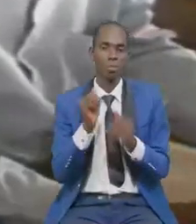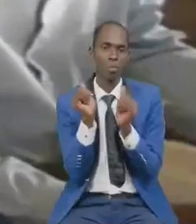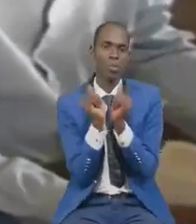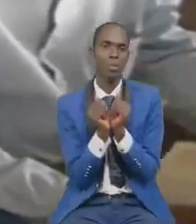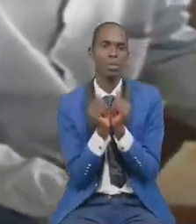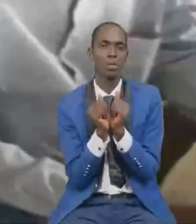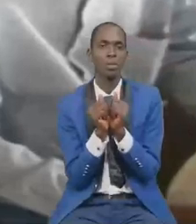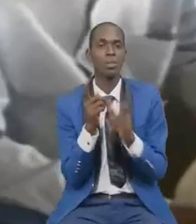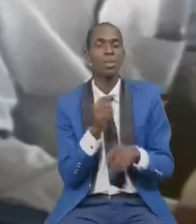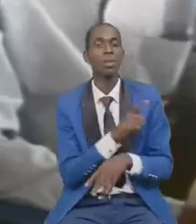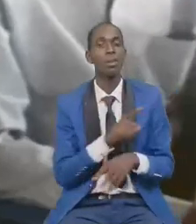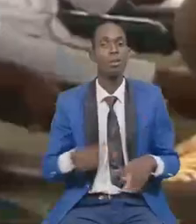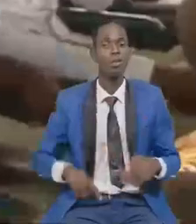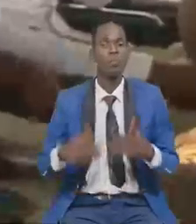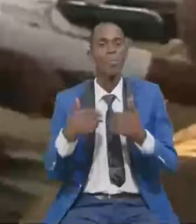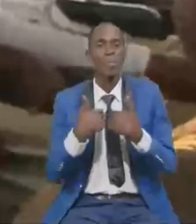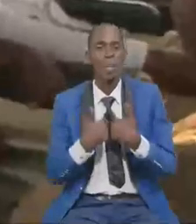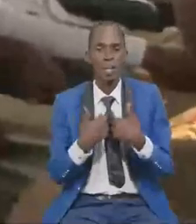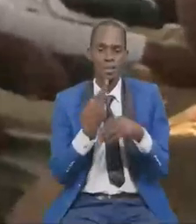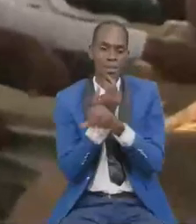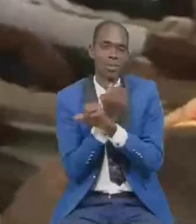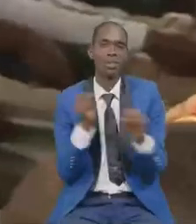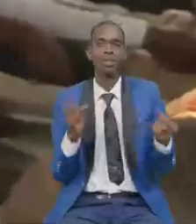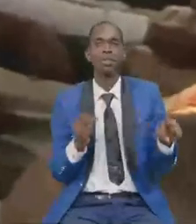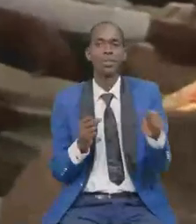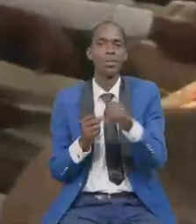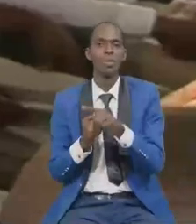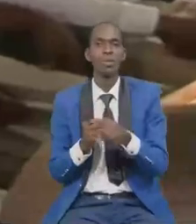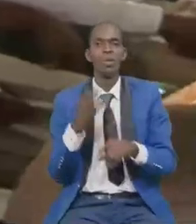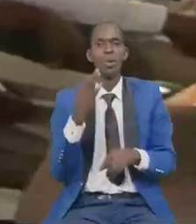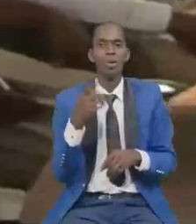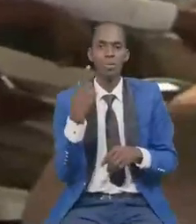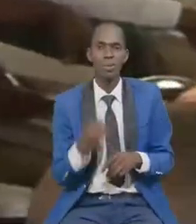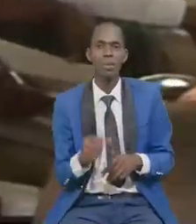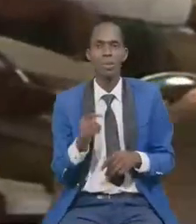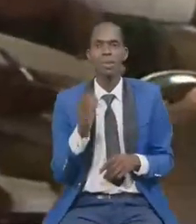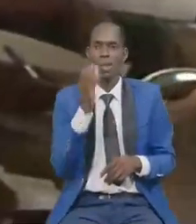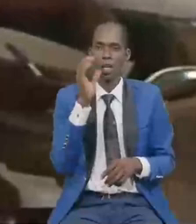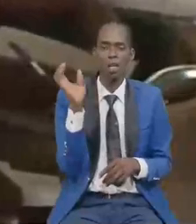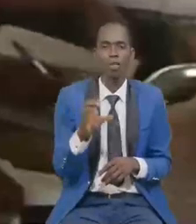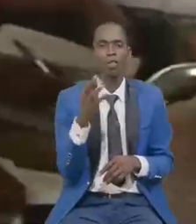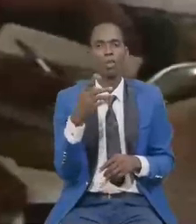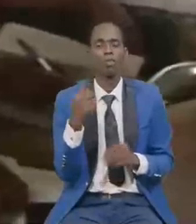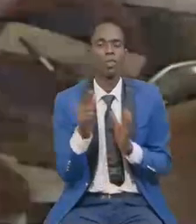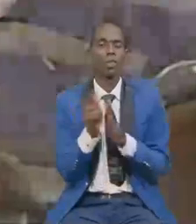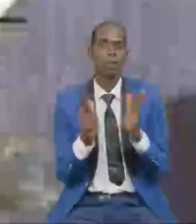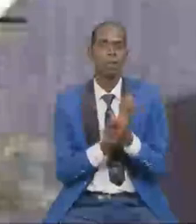Le Seigneur t'a racheté de la malédiction de la loi. Je parle à quelqu'un